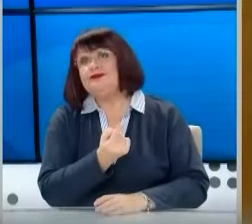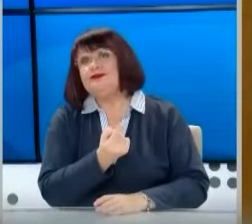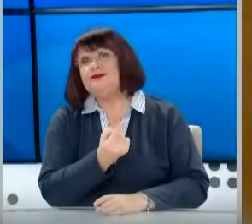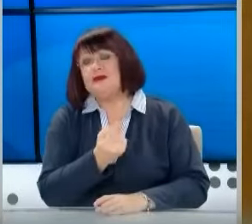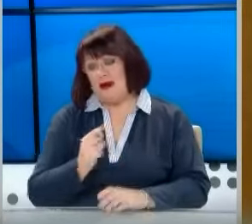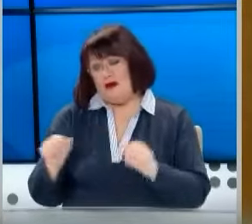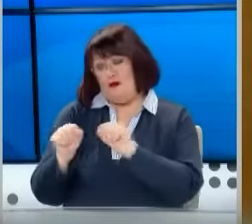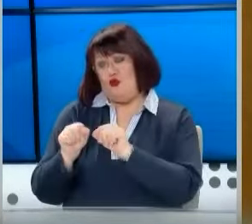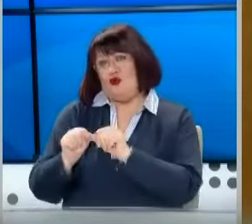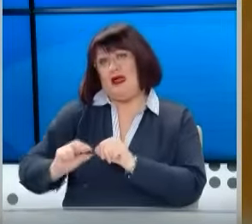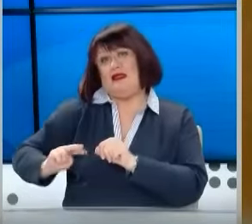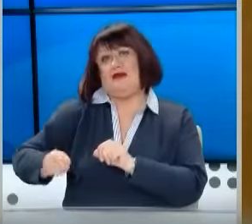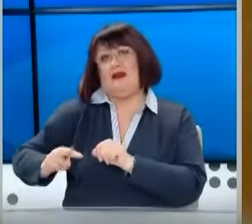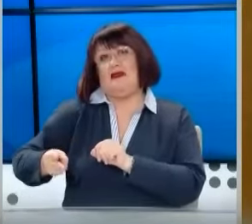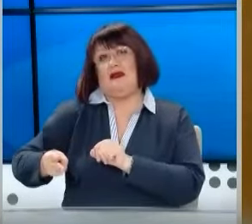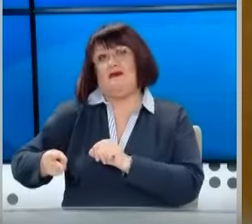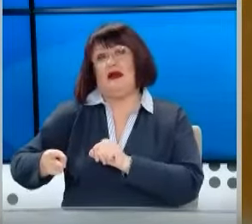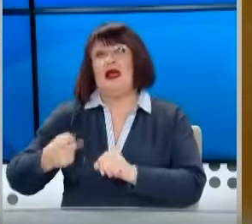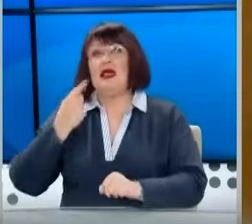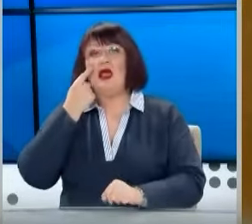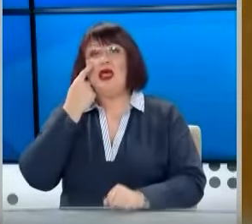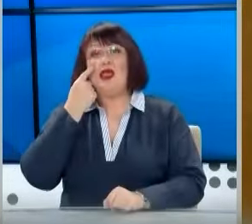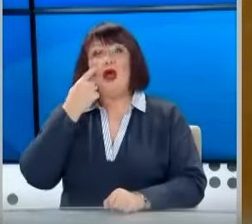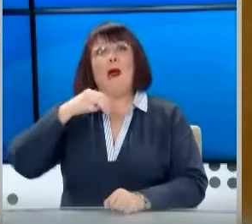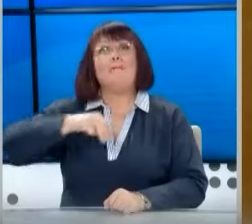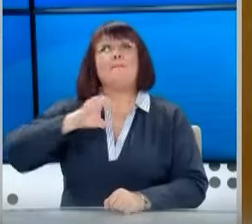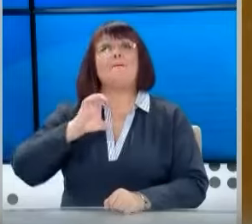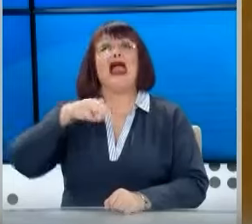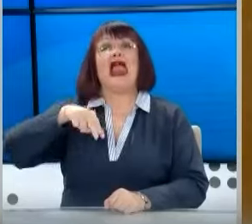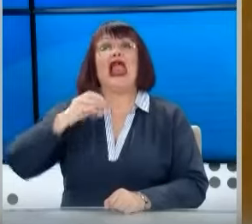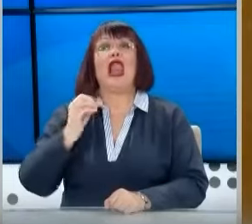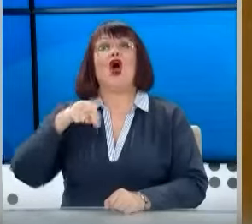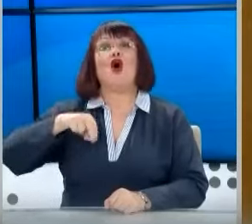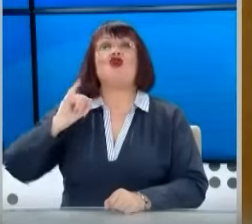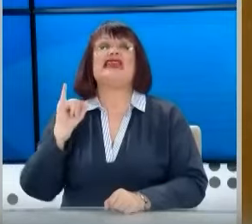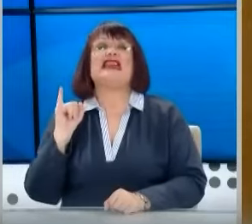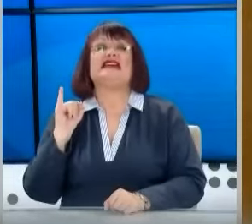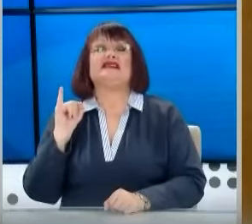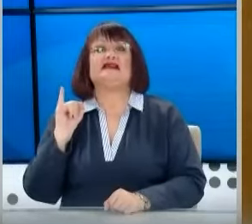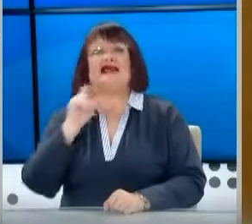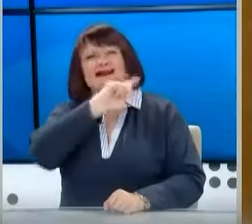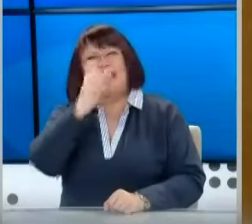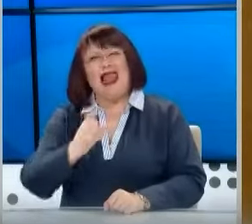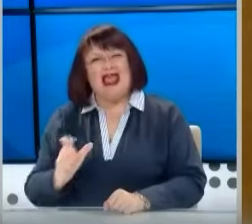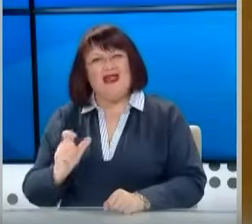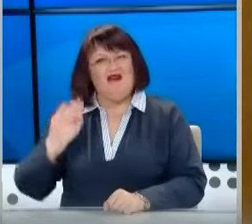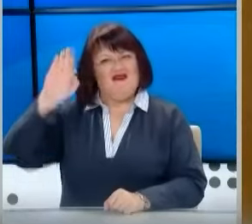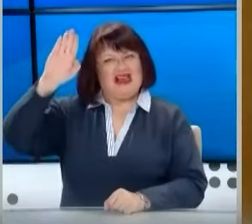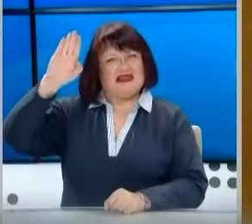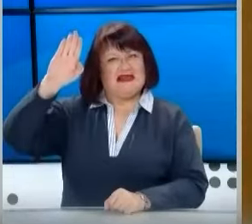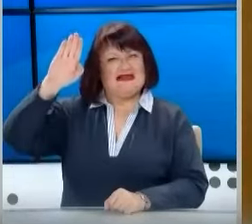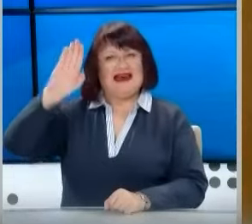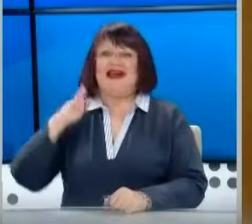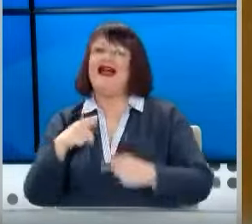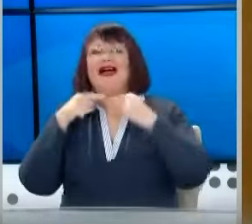κάθεστε δίπλα-δίπλα στην μεταφασίστρια κυρία Μελώνη, στην επίγονο του Μουσολίνη, να χαμογελάτε και κυρίως να